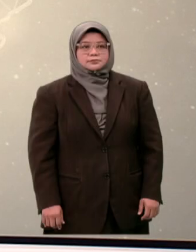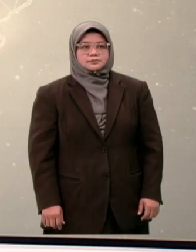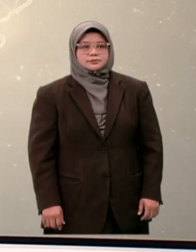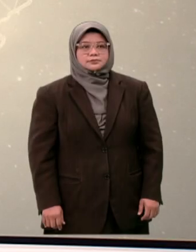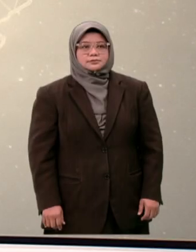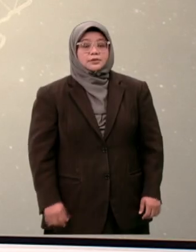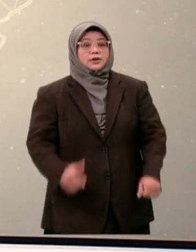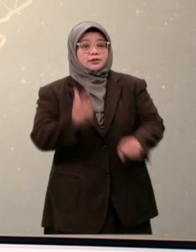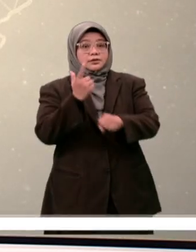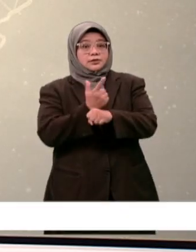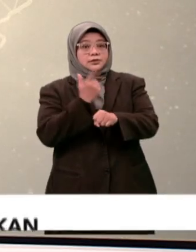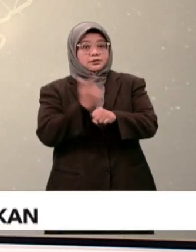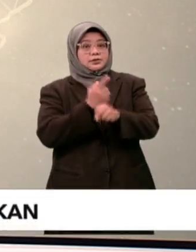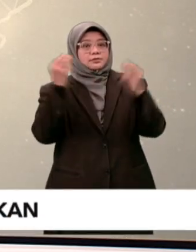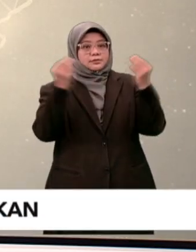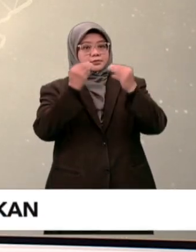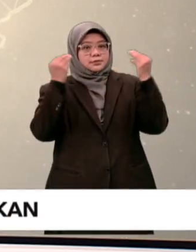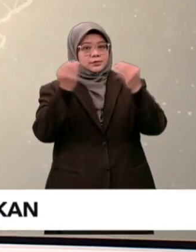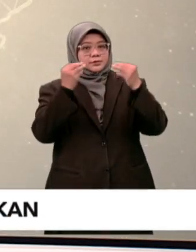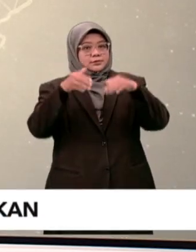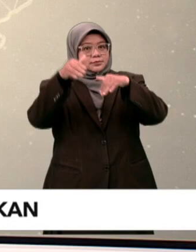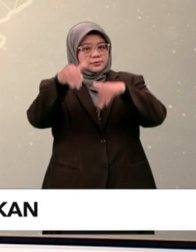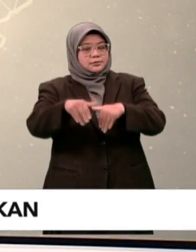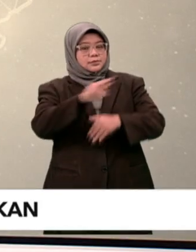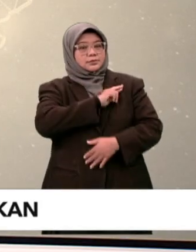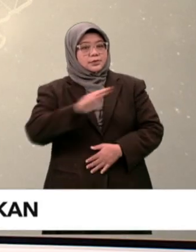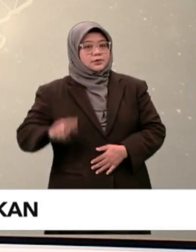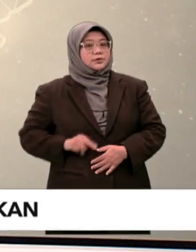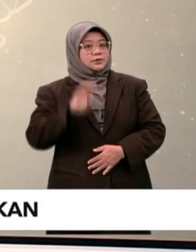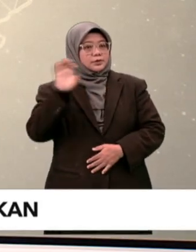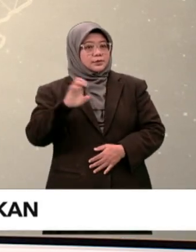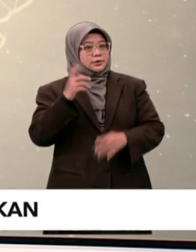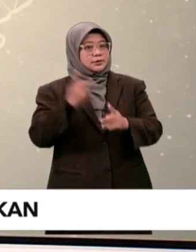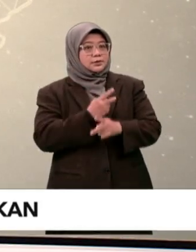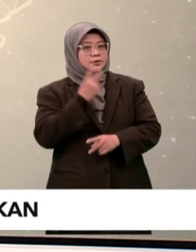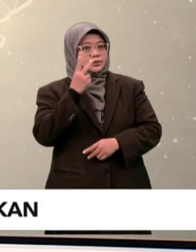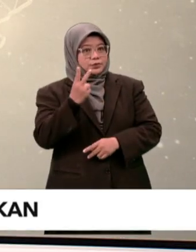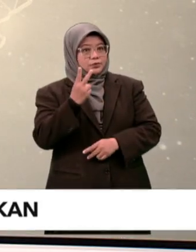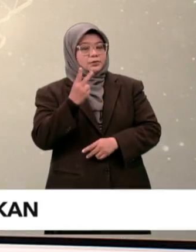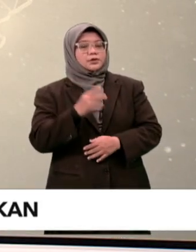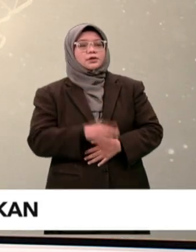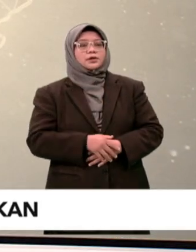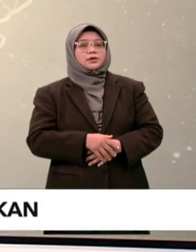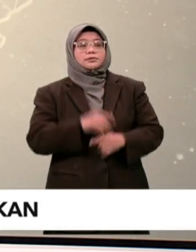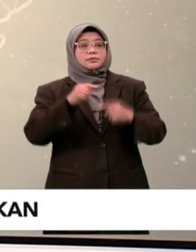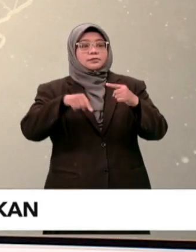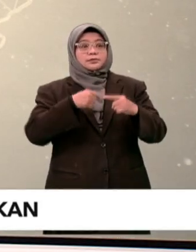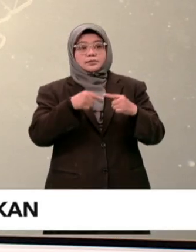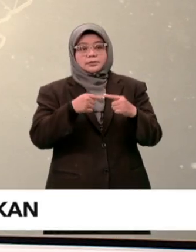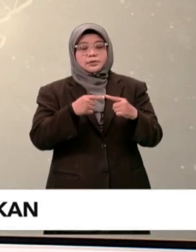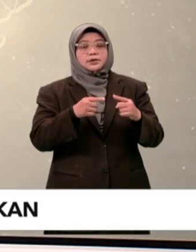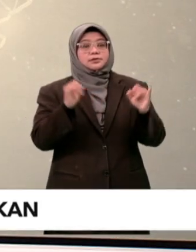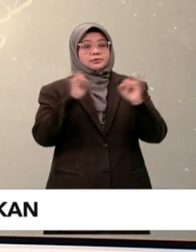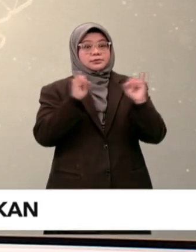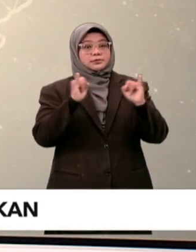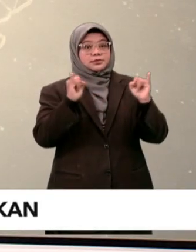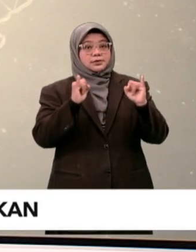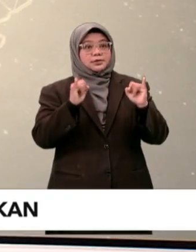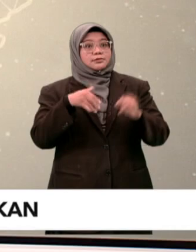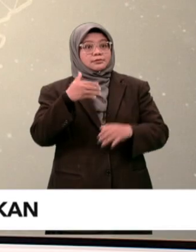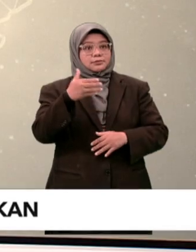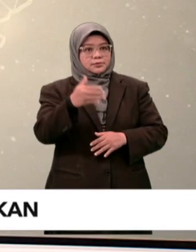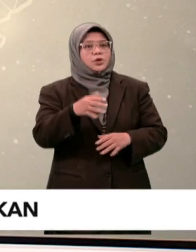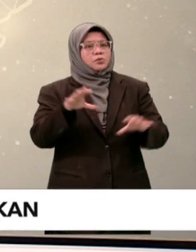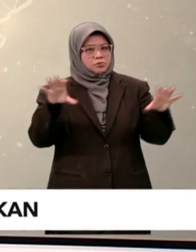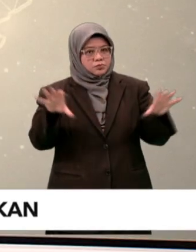rocktai istiadat pemakaman negara Ratu Elizabeth kedua yang dijadwalkan berlangsung di USB pada Isna ini sedang